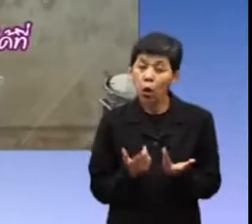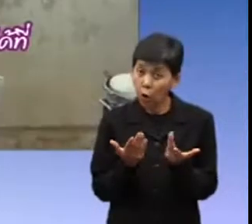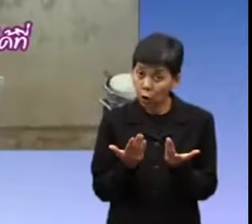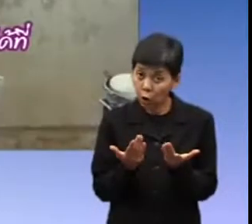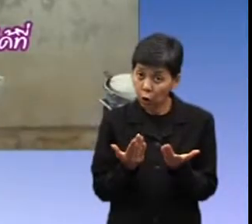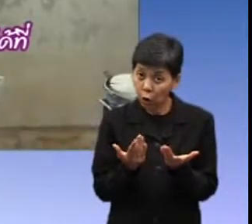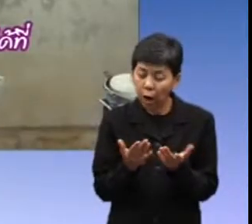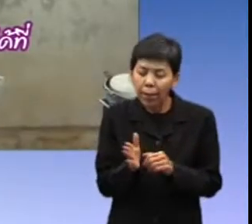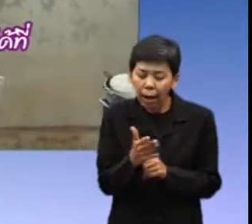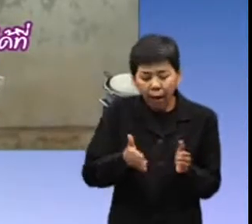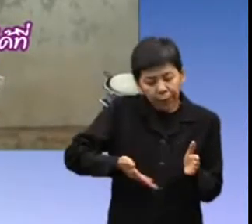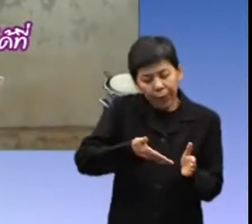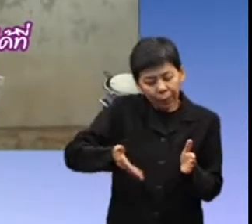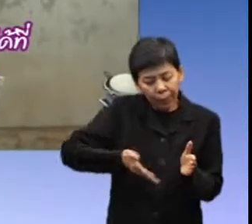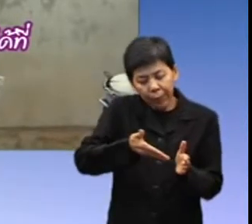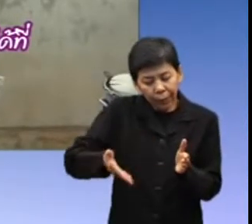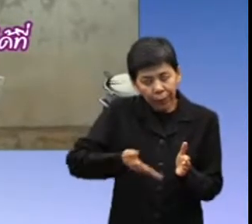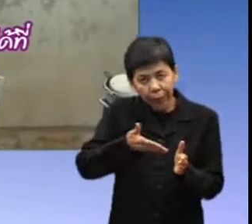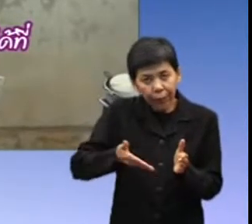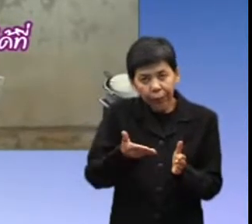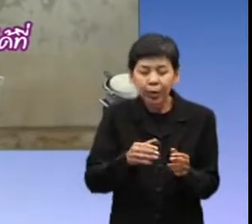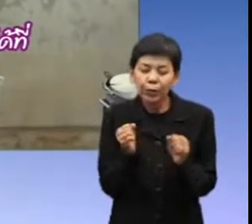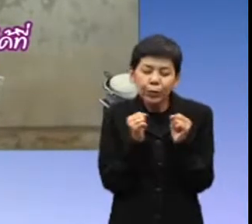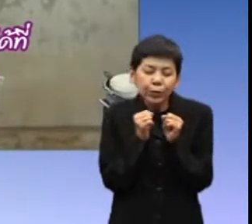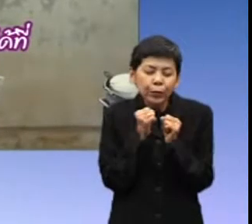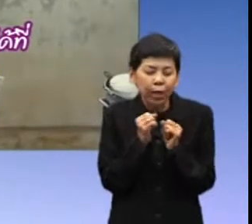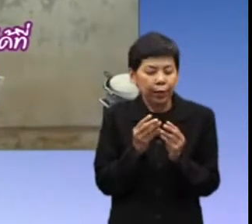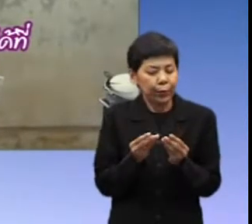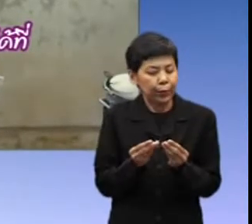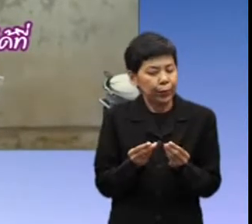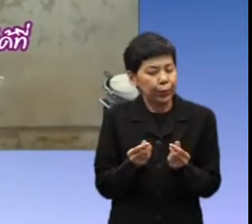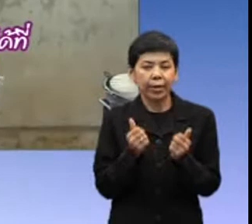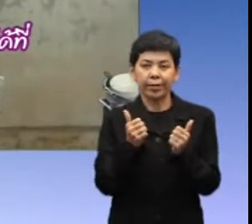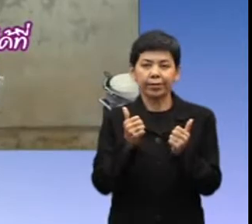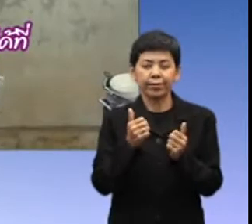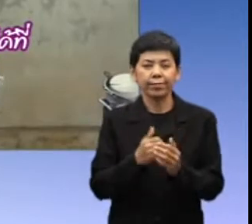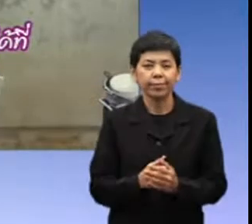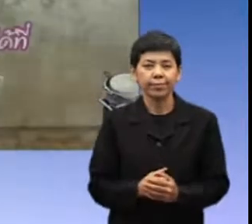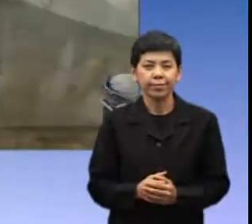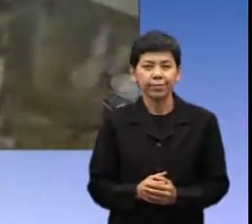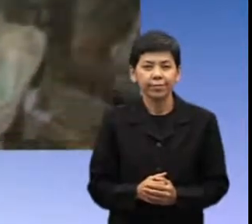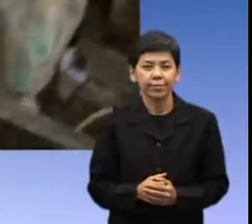รอจนกว่าเนื้อปลาจะเข้าที่นะคะน้ำแข็งจะละลายหมด